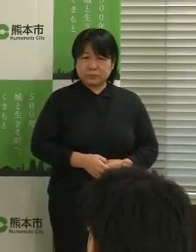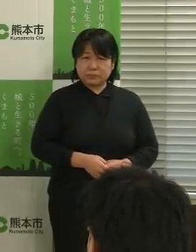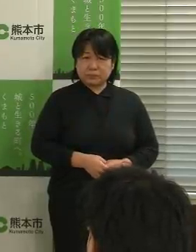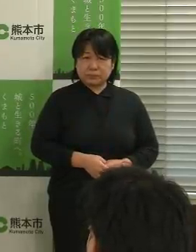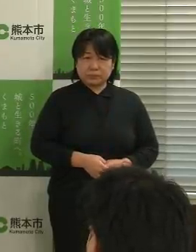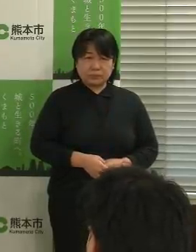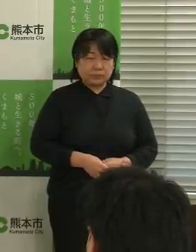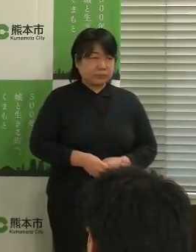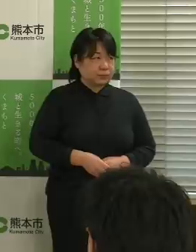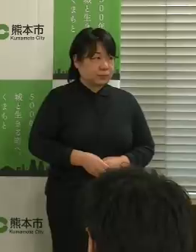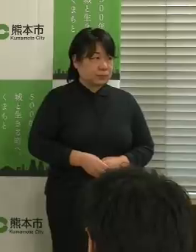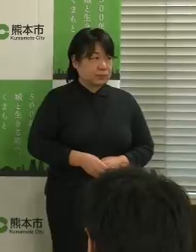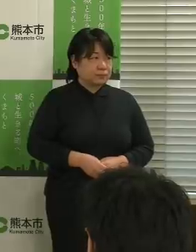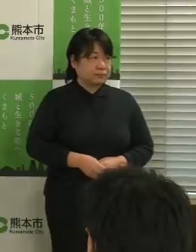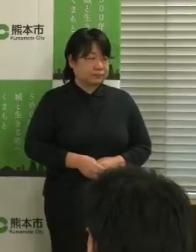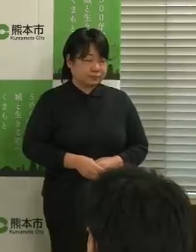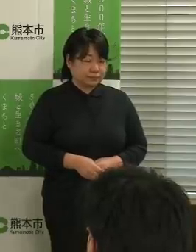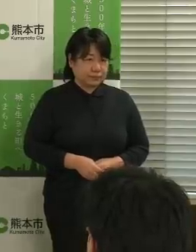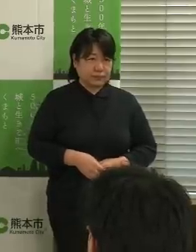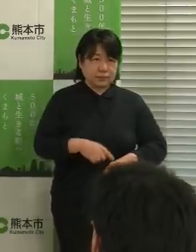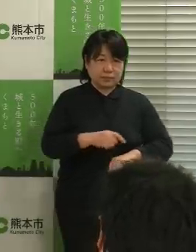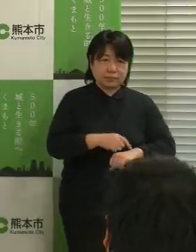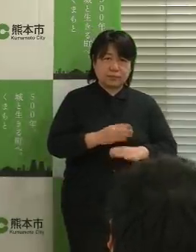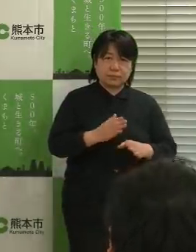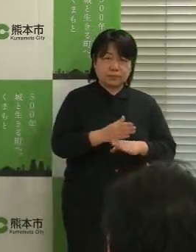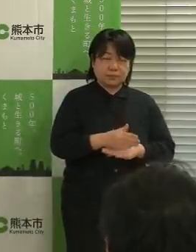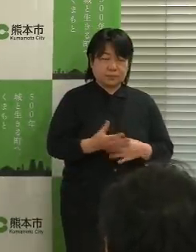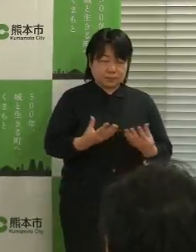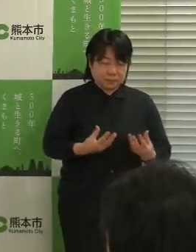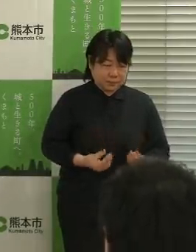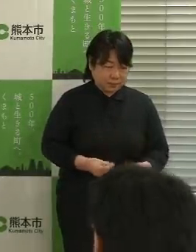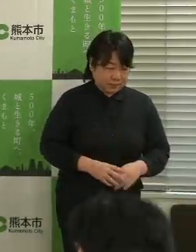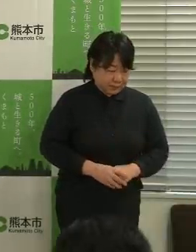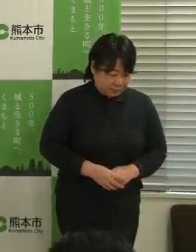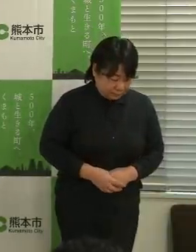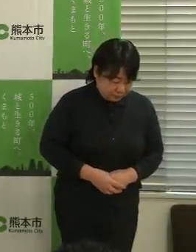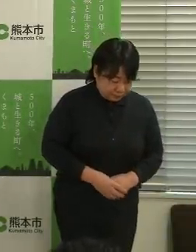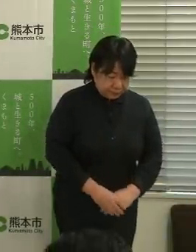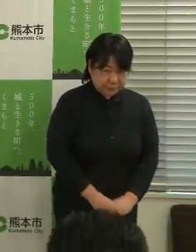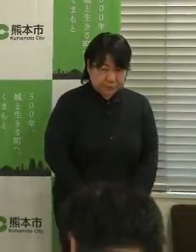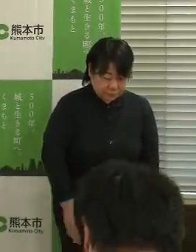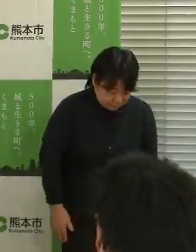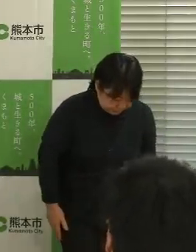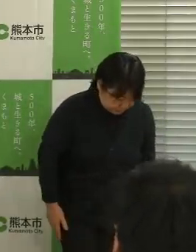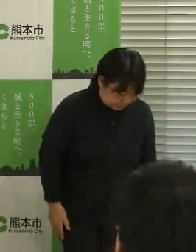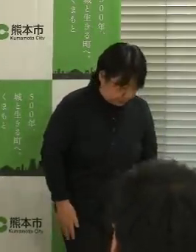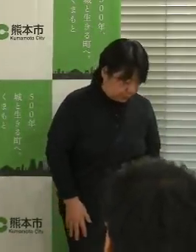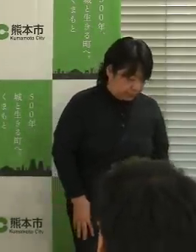時間過ぎましたので、これもしまして、 はい、じゃあどうもありがとうございました。